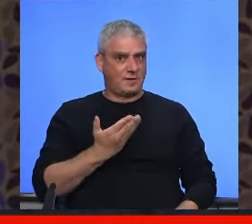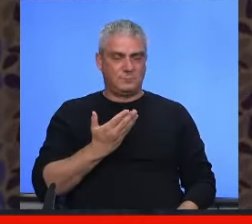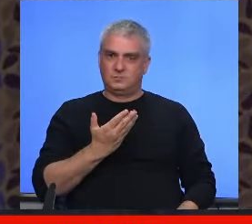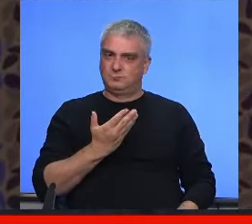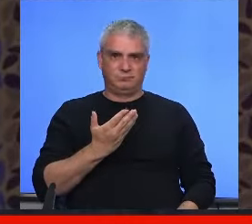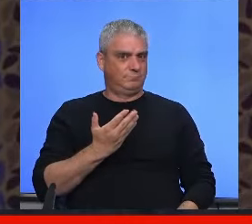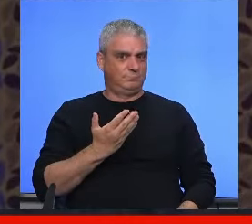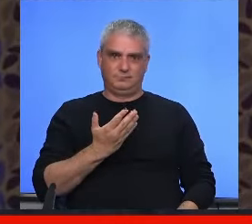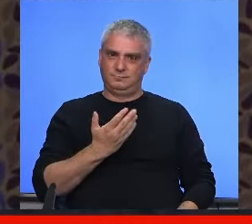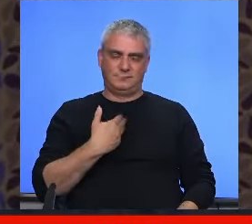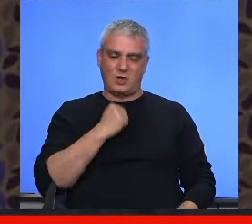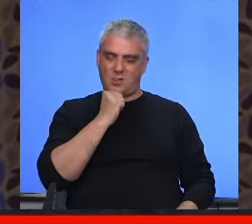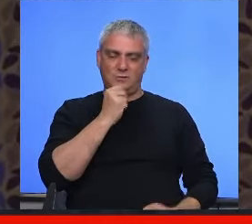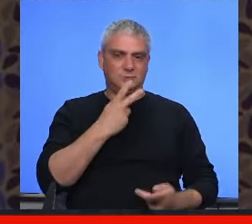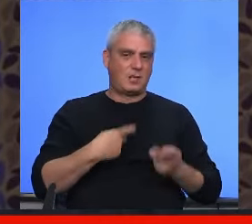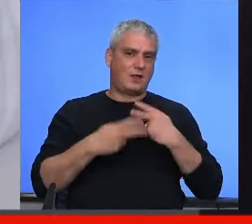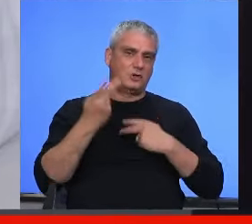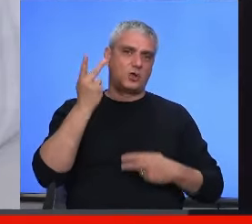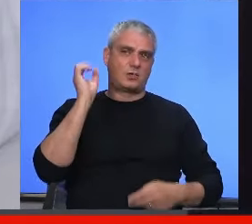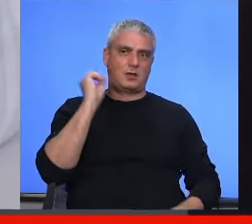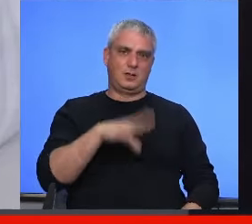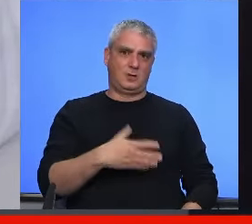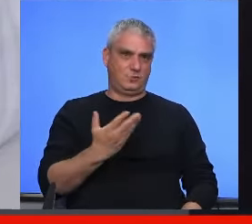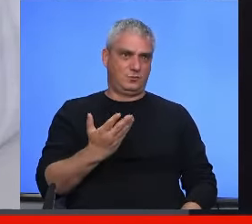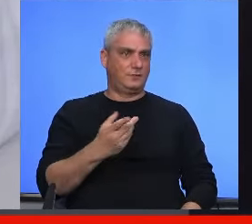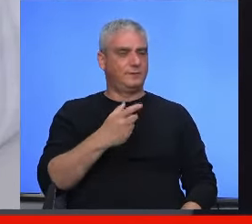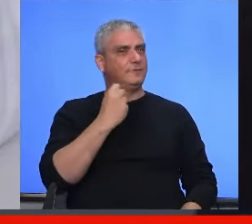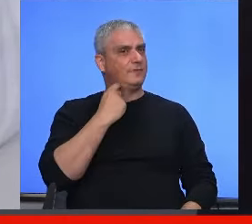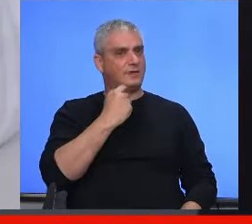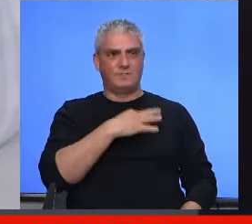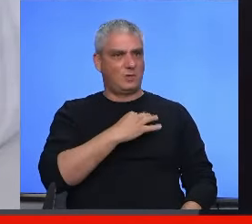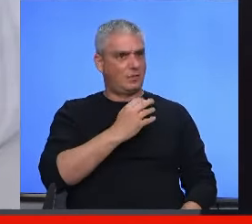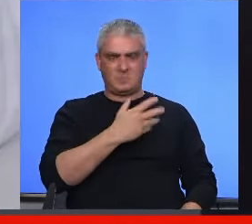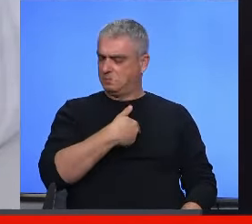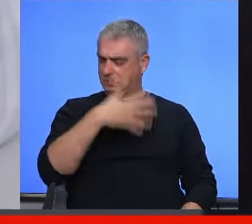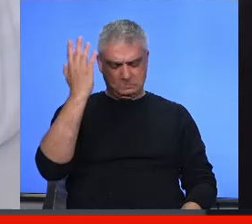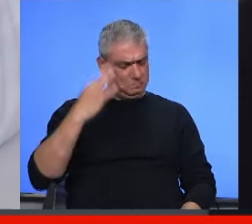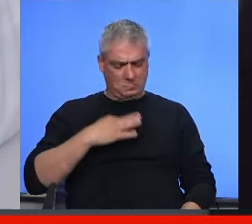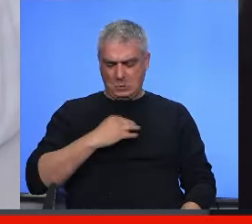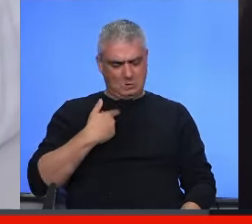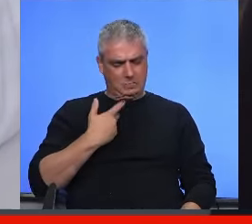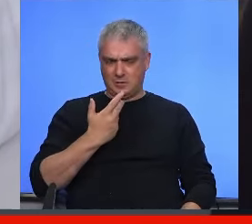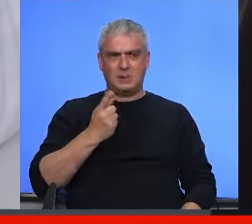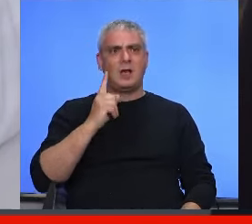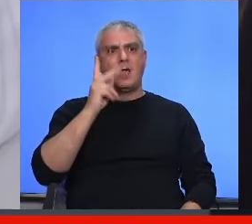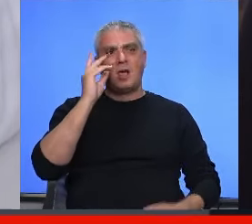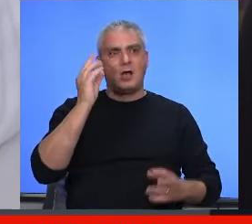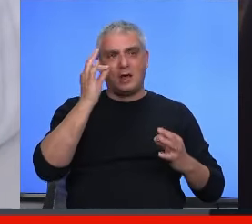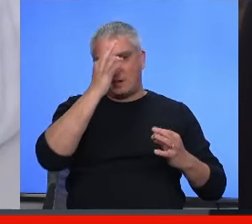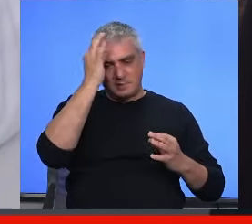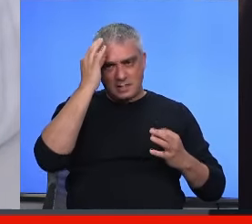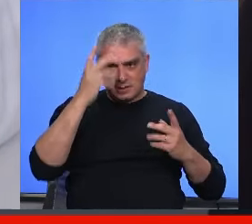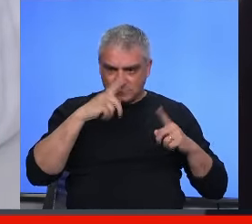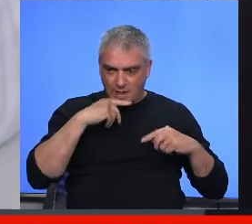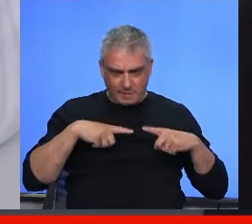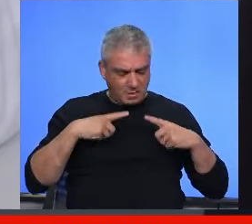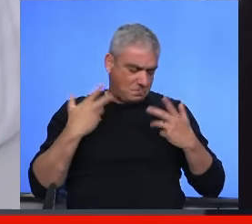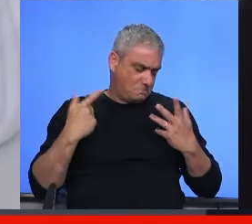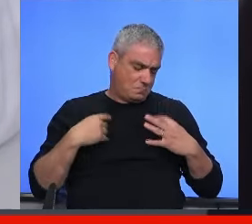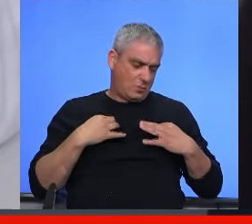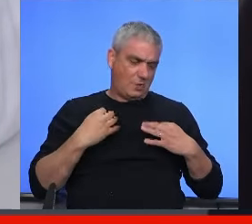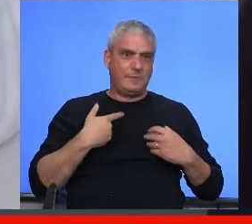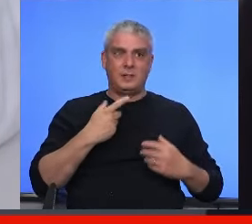רוצה לחזור לזה ביותר גרוע. היקב לא אכפת לך? לא אכפת לי מהיקב, כל עוד הוא יצא בנס לא אכפת לי.